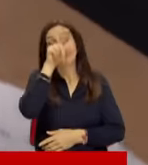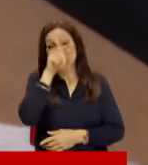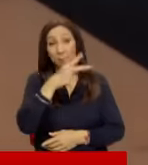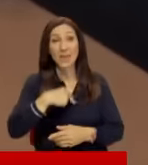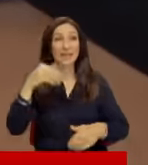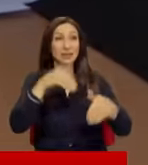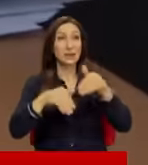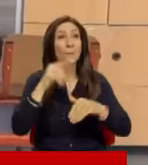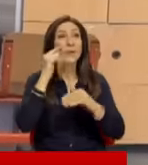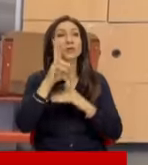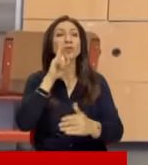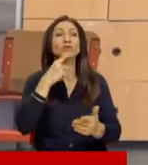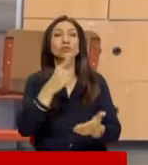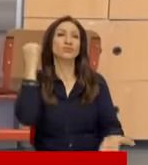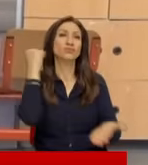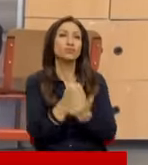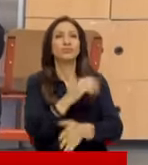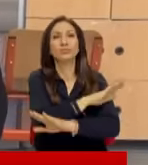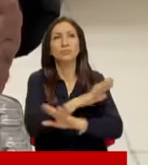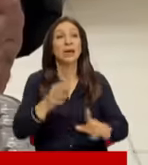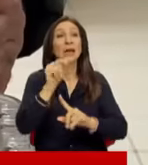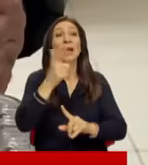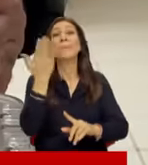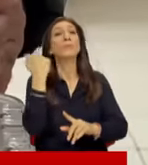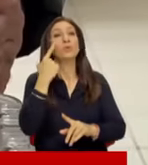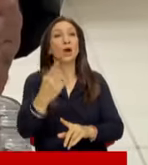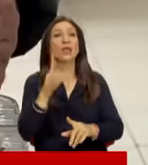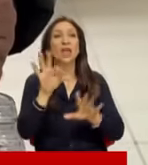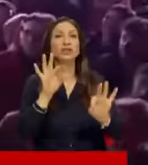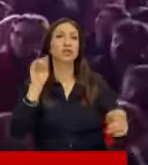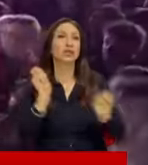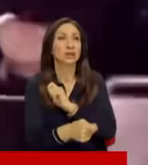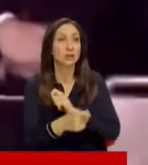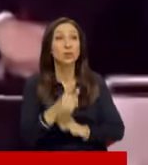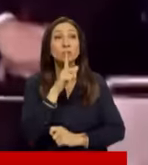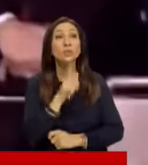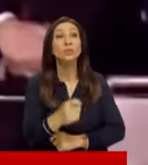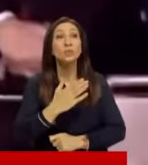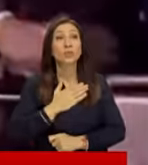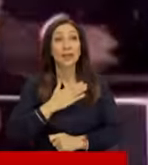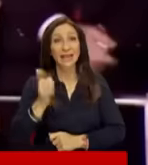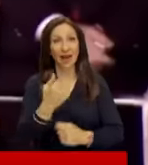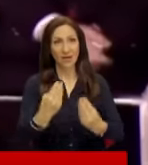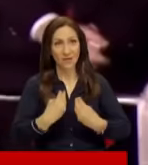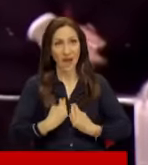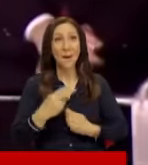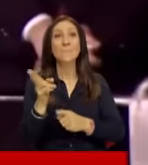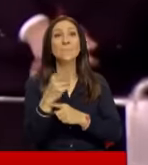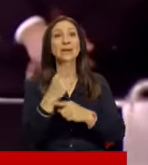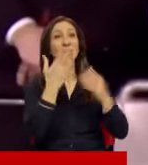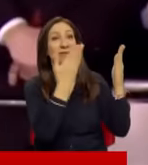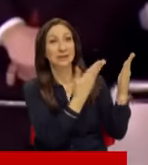idareler seçiminde millet son sözünü söyledi. Pek çok il bir önceki seçime göre tercih değiştirdi. Sözümüze değer veren